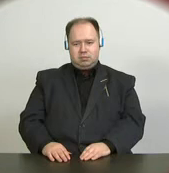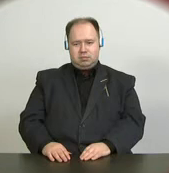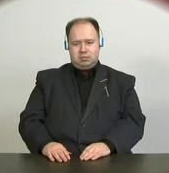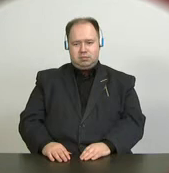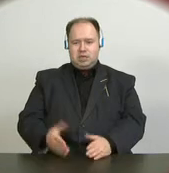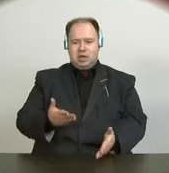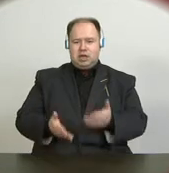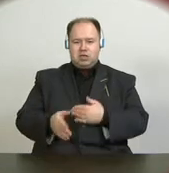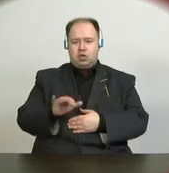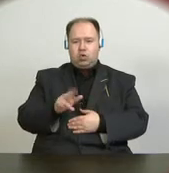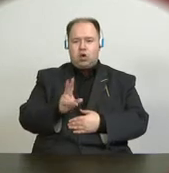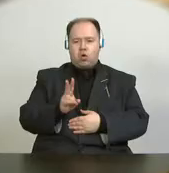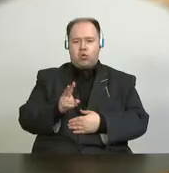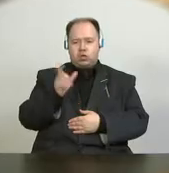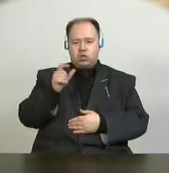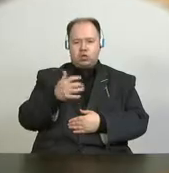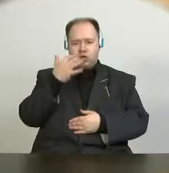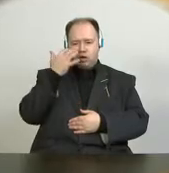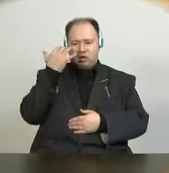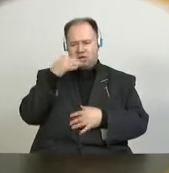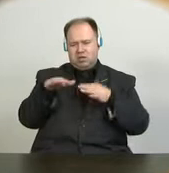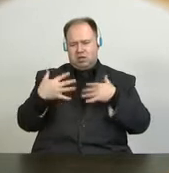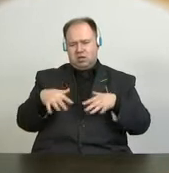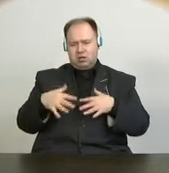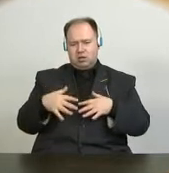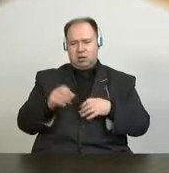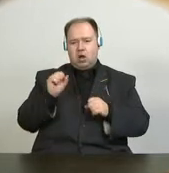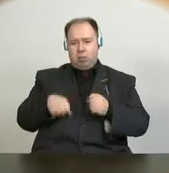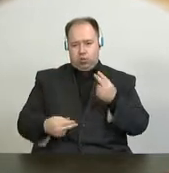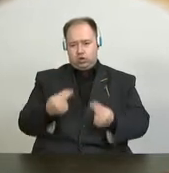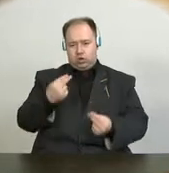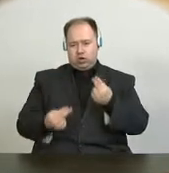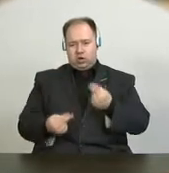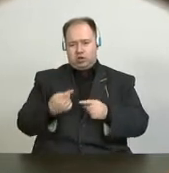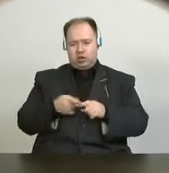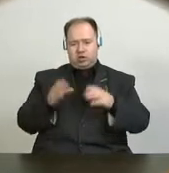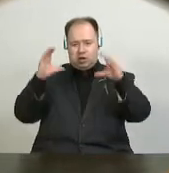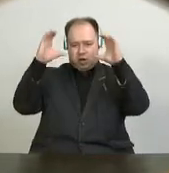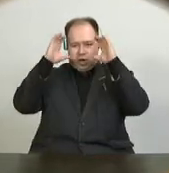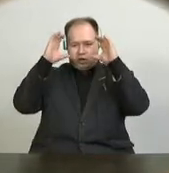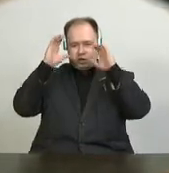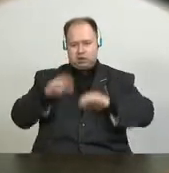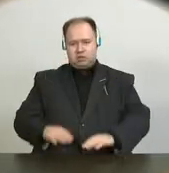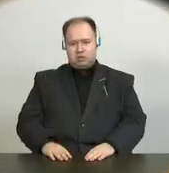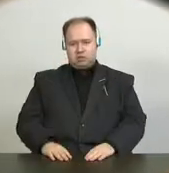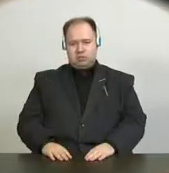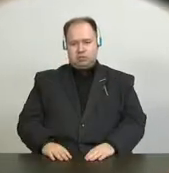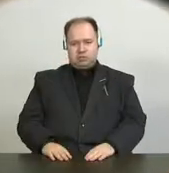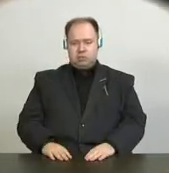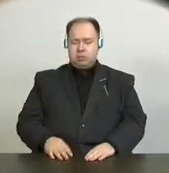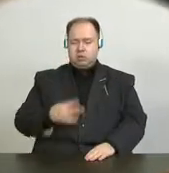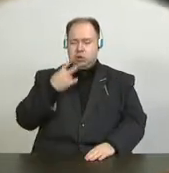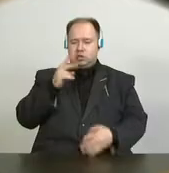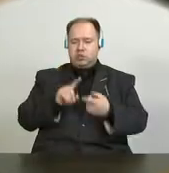кого дни у человека плохое зрение изначально то им можно играть в этих очках смотря насколько плохое